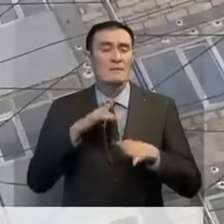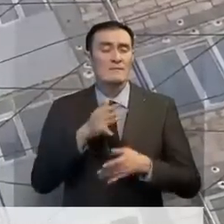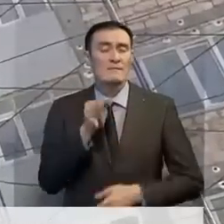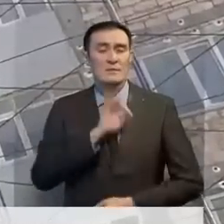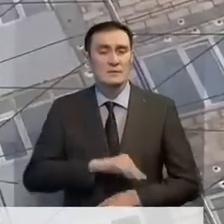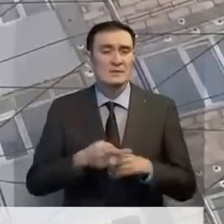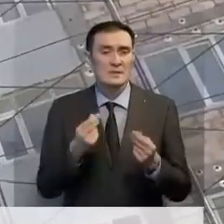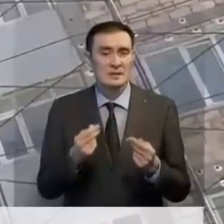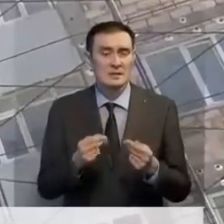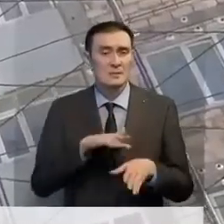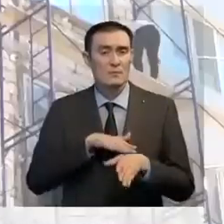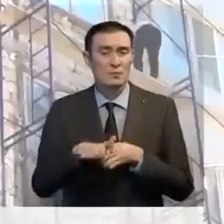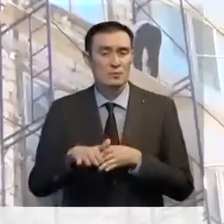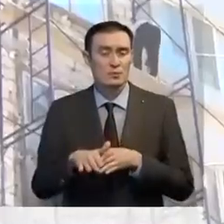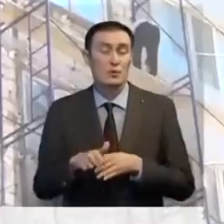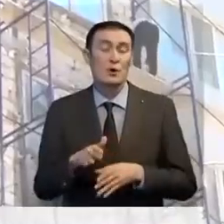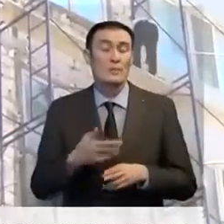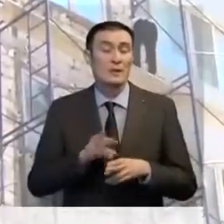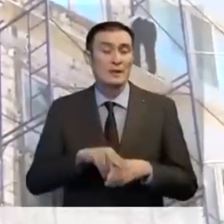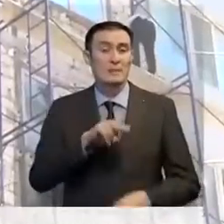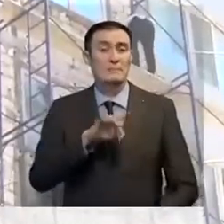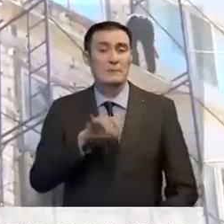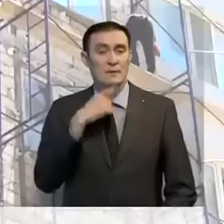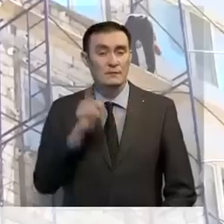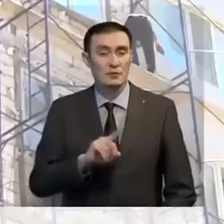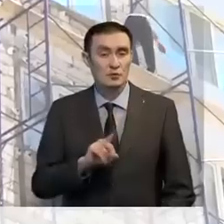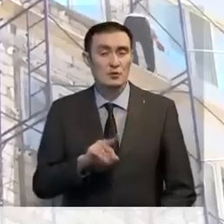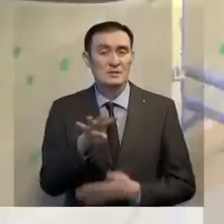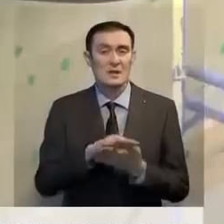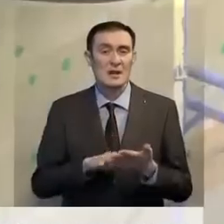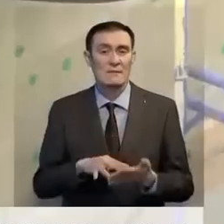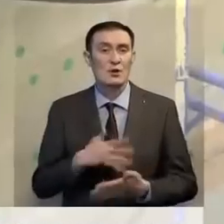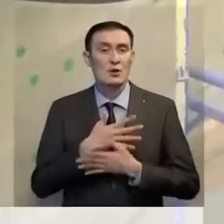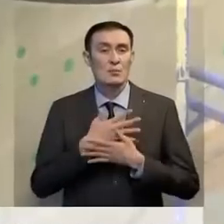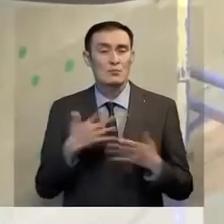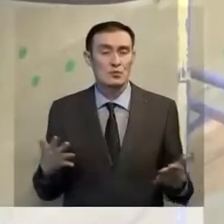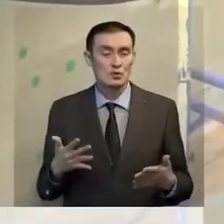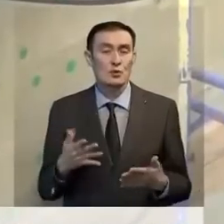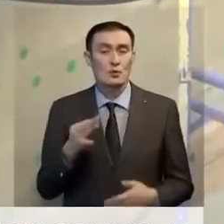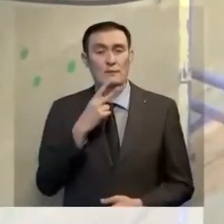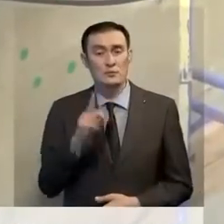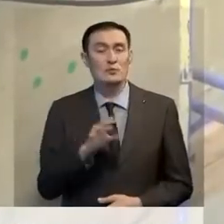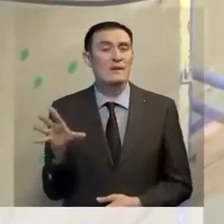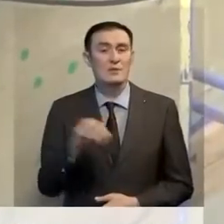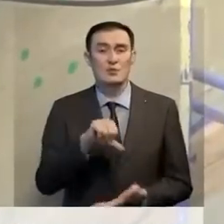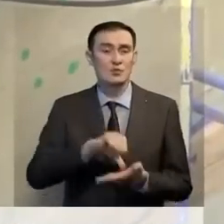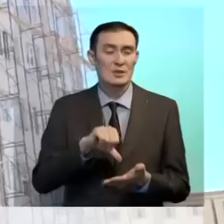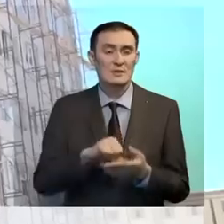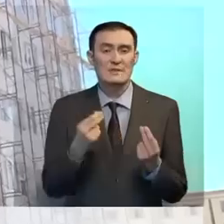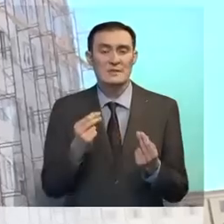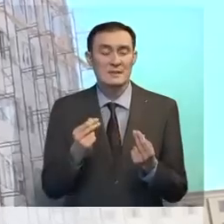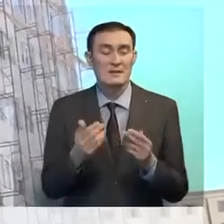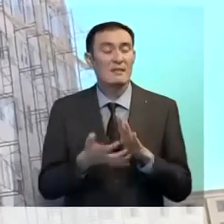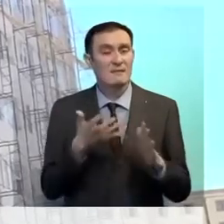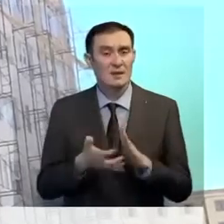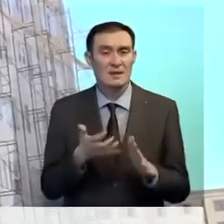освоят выделенные на нее средства. При этом Галымжан Пирматов подчеркнул, заявок больше. Очевидно, что на всех участников денег не